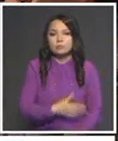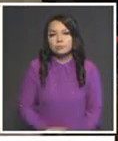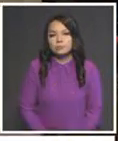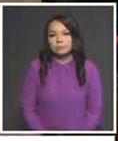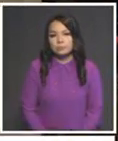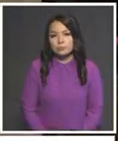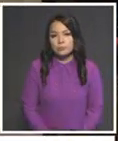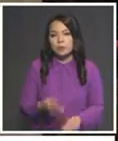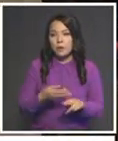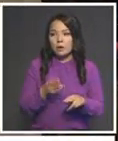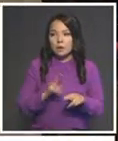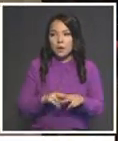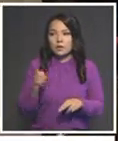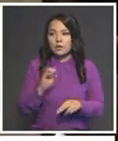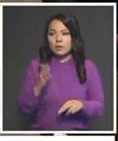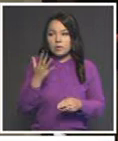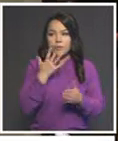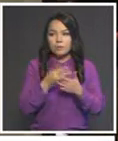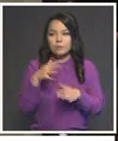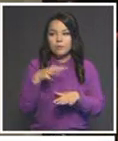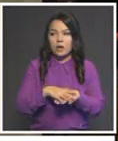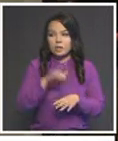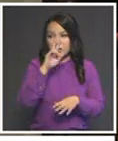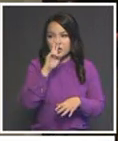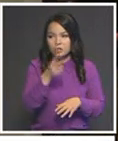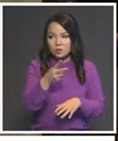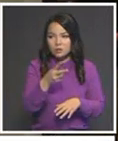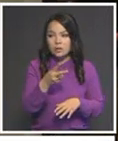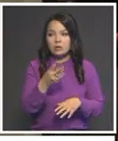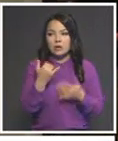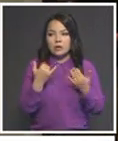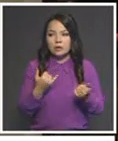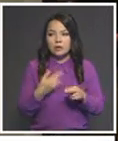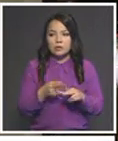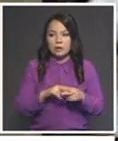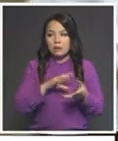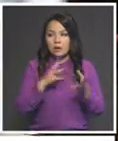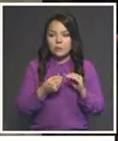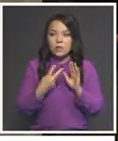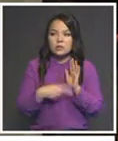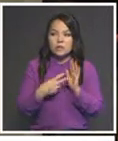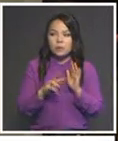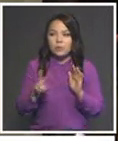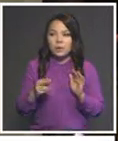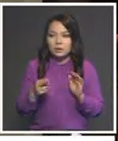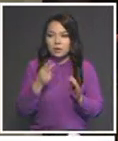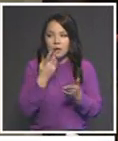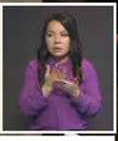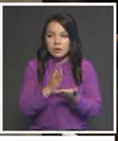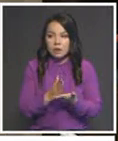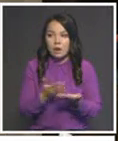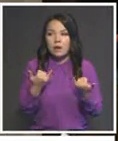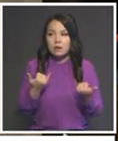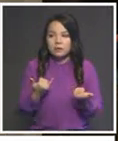Біз осы Еуропа банкпен 2 жылдың жұмысында қазіргі кезде нәтижесі 70 миллиард болды. Ол